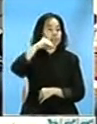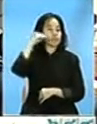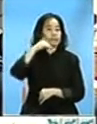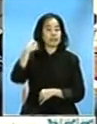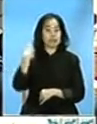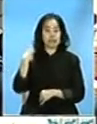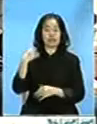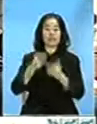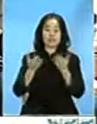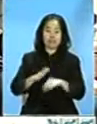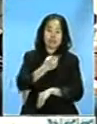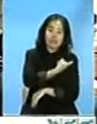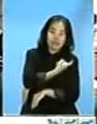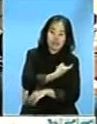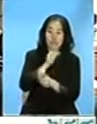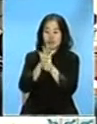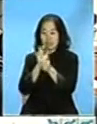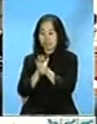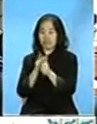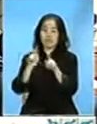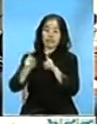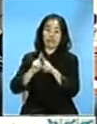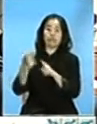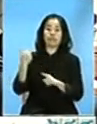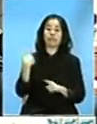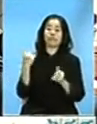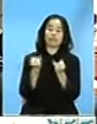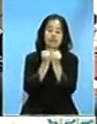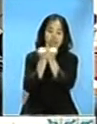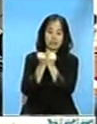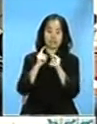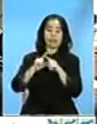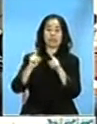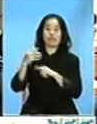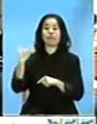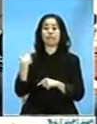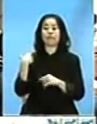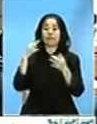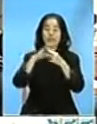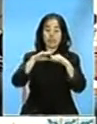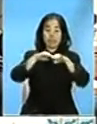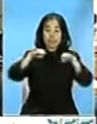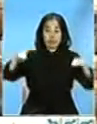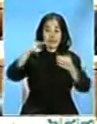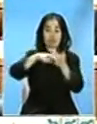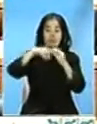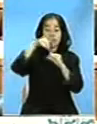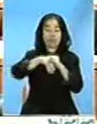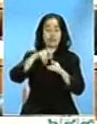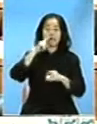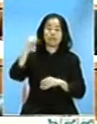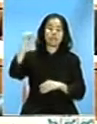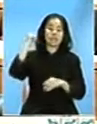คนรับใช้คนใกล้ชิดที่เข้ามาเพราะฉะนั้นจะว่าไปแล้วเนี่ยนะครับถ้าฐานของการเลือกตั้งยังเป็นฐานเดิมเป็นฐ